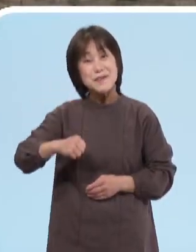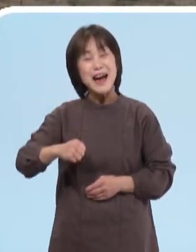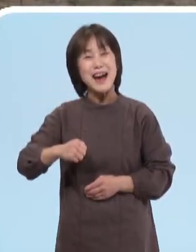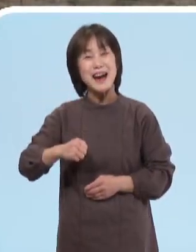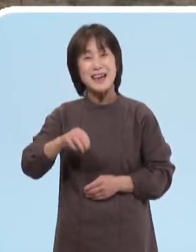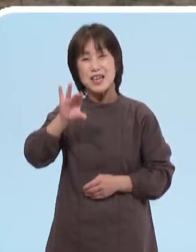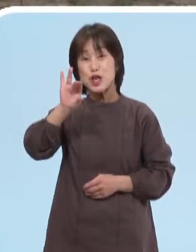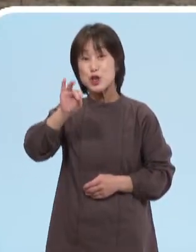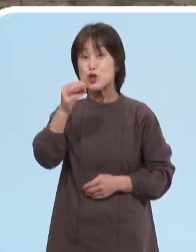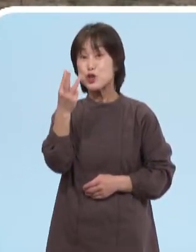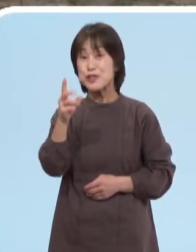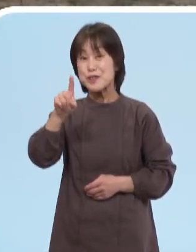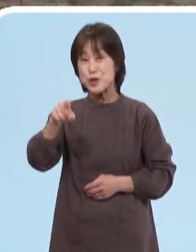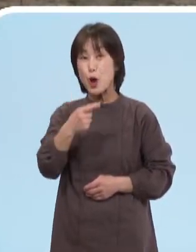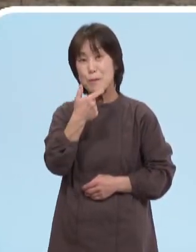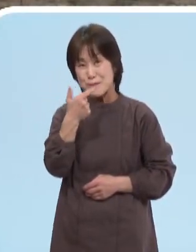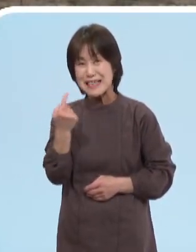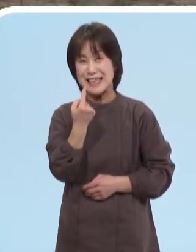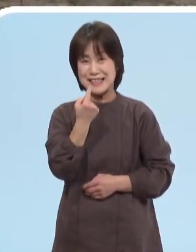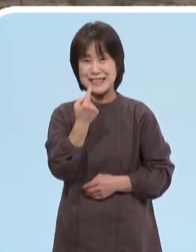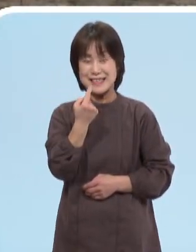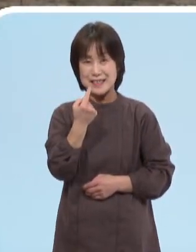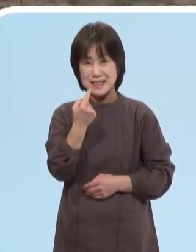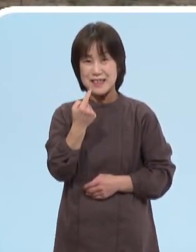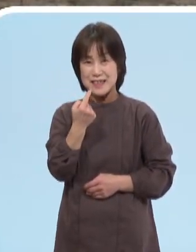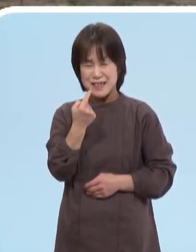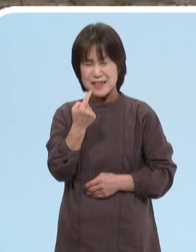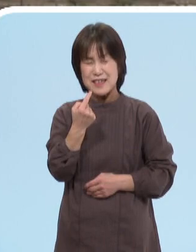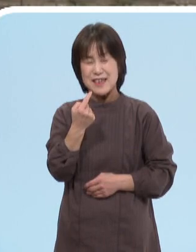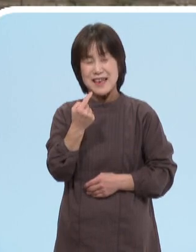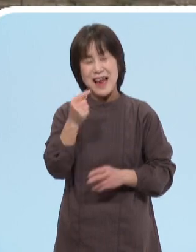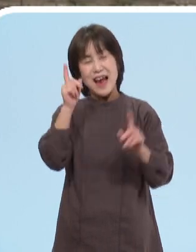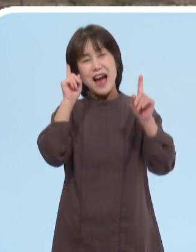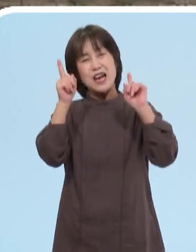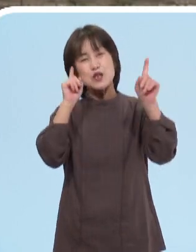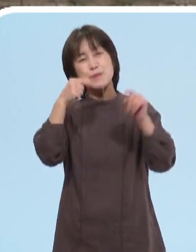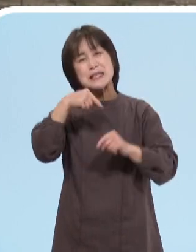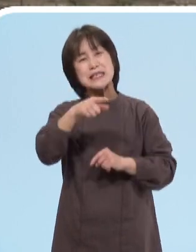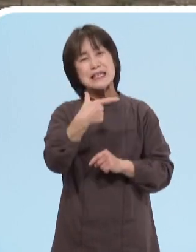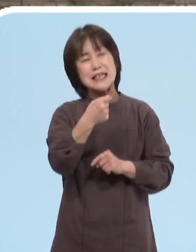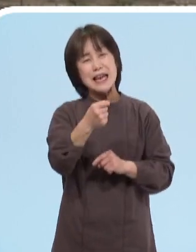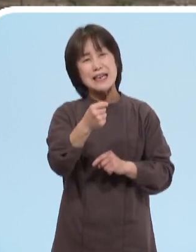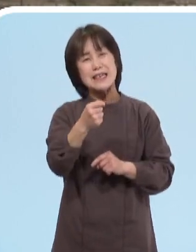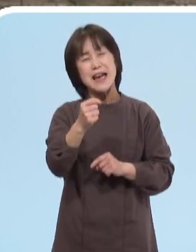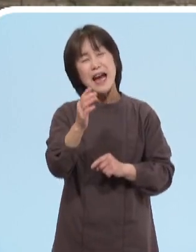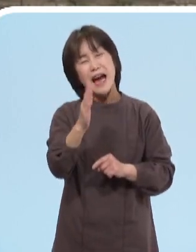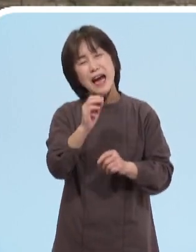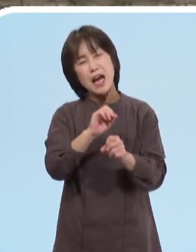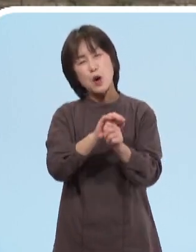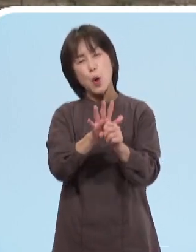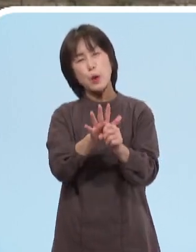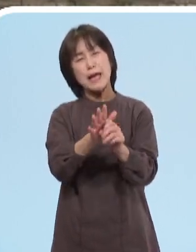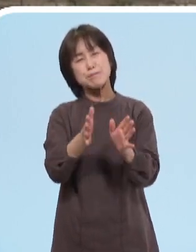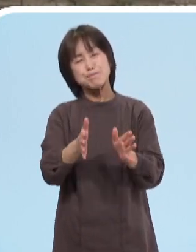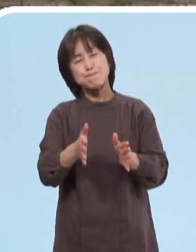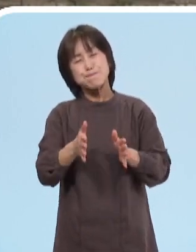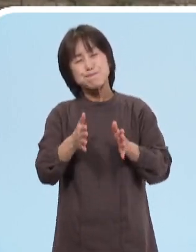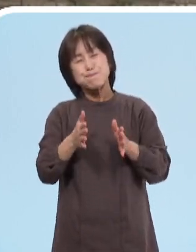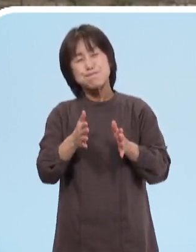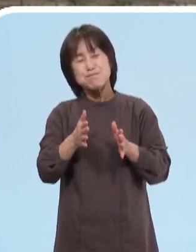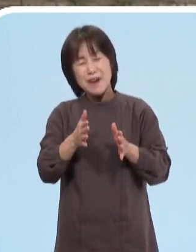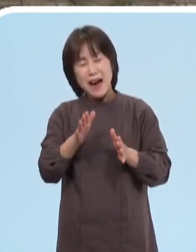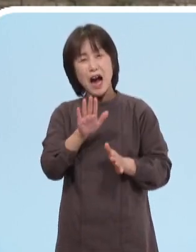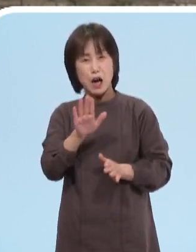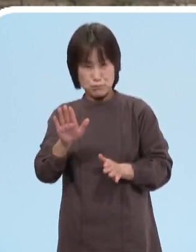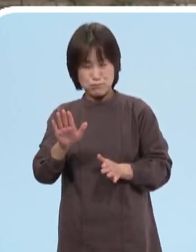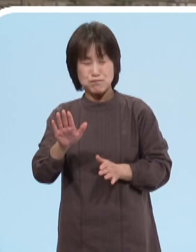おはようございます、梅雨の紫です。さあ、このコロナ対策で遊びに行きたいけど、なかなか出かけられんな